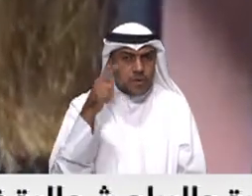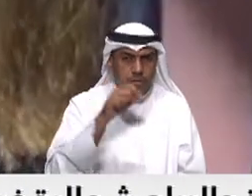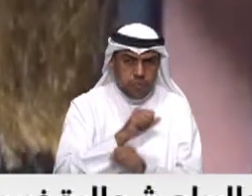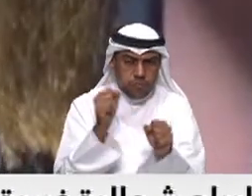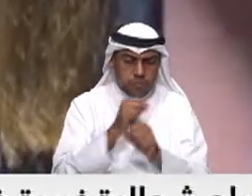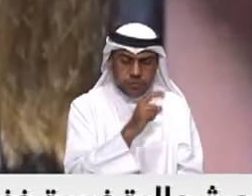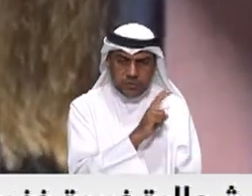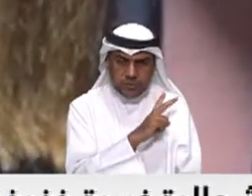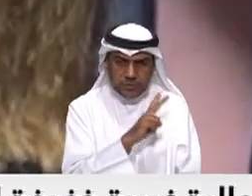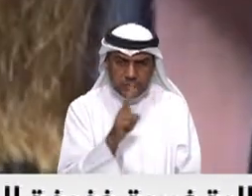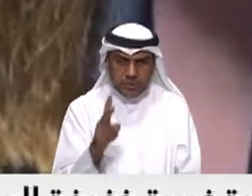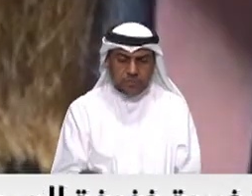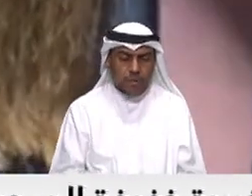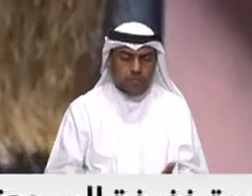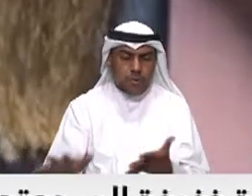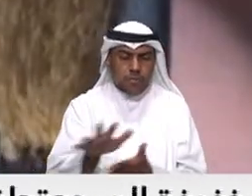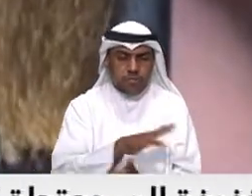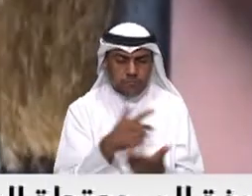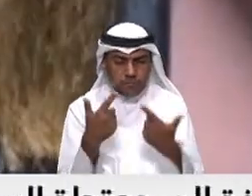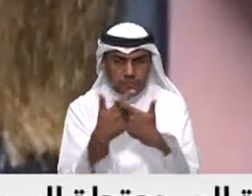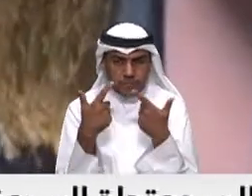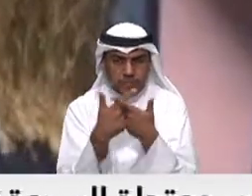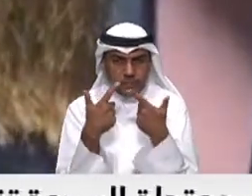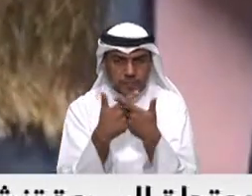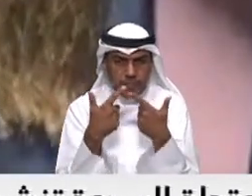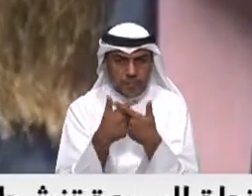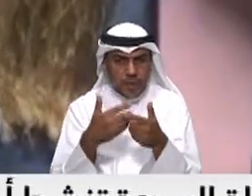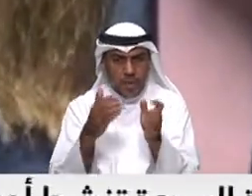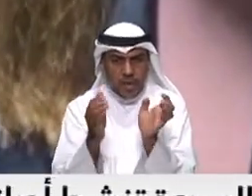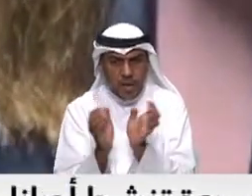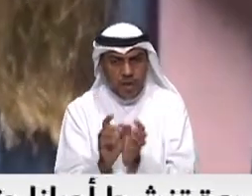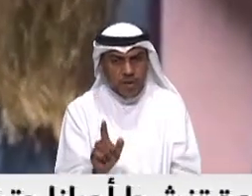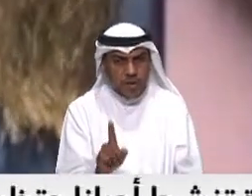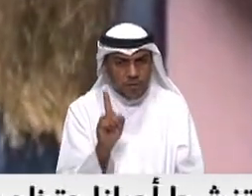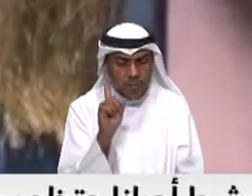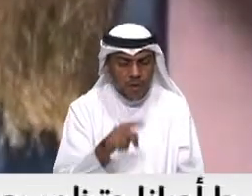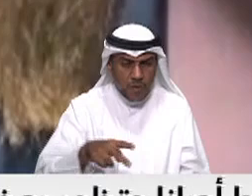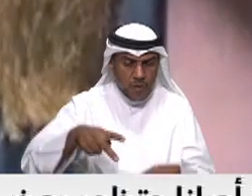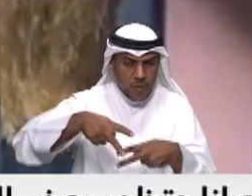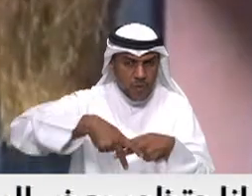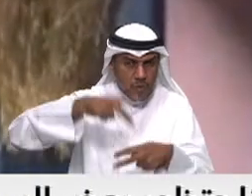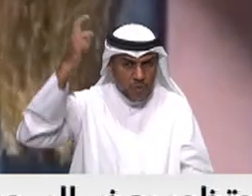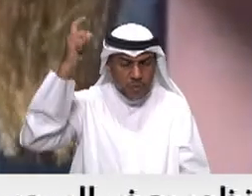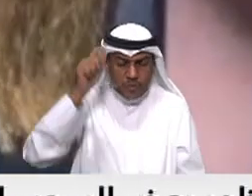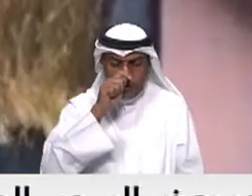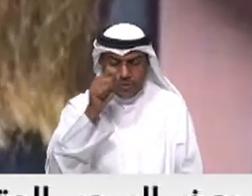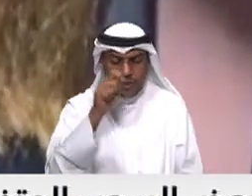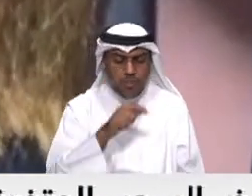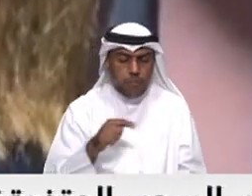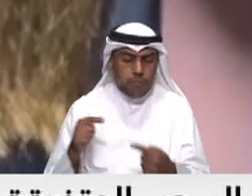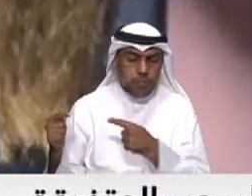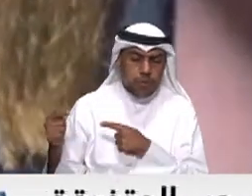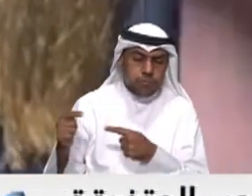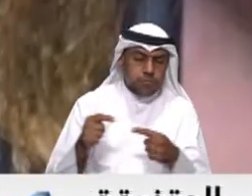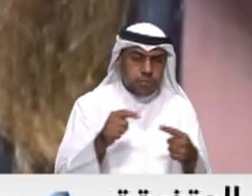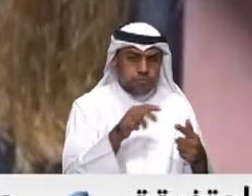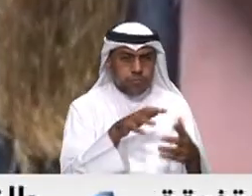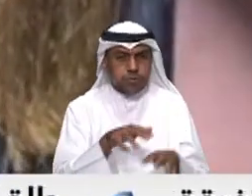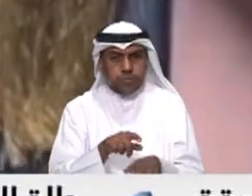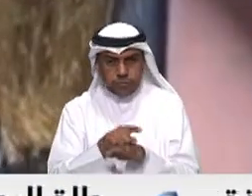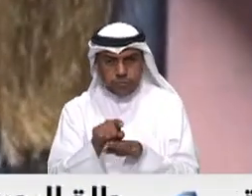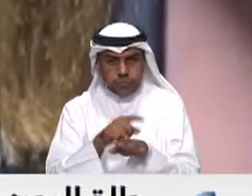الوطنية تدور اشتباكات عنيفة بين حزب الله والقوات الإسرائيلية التي تحاول التقدم